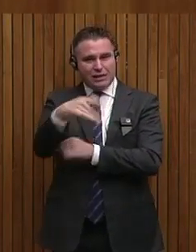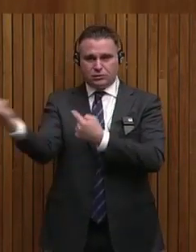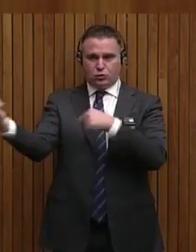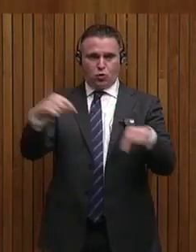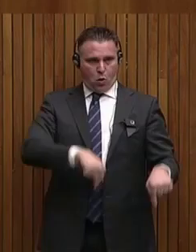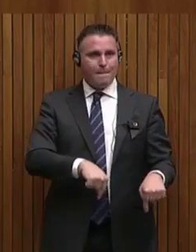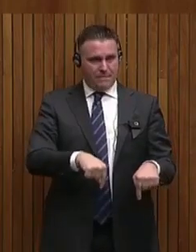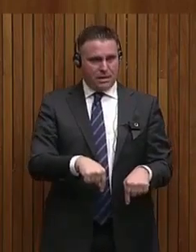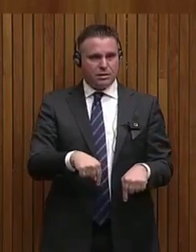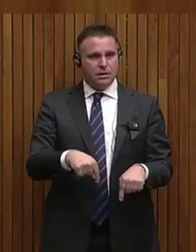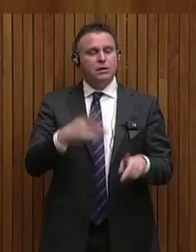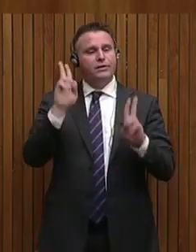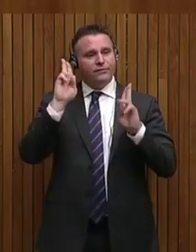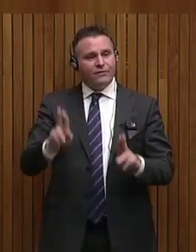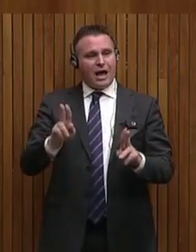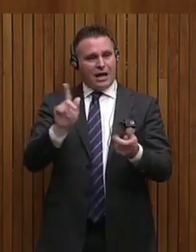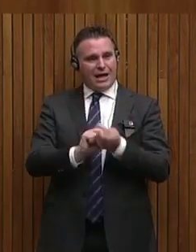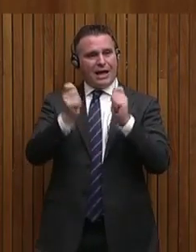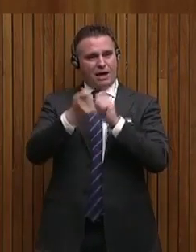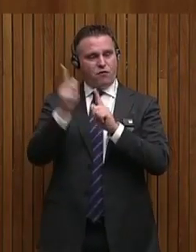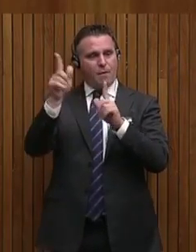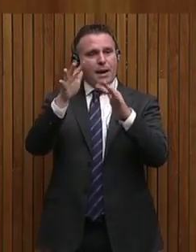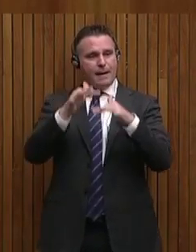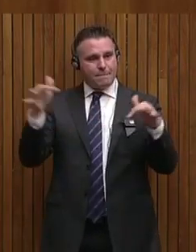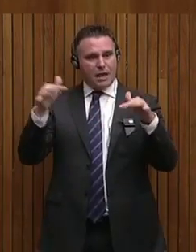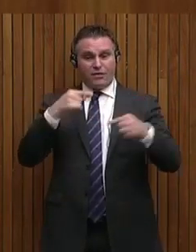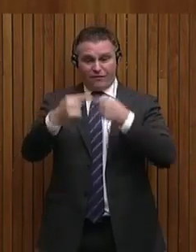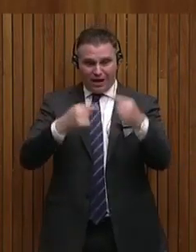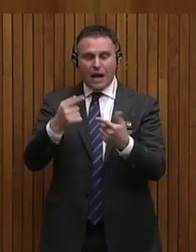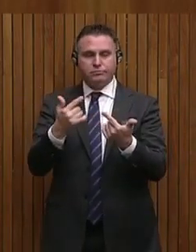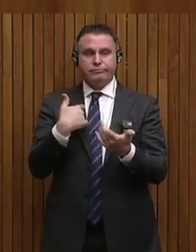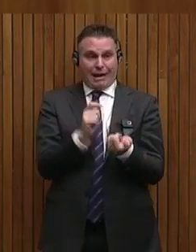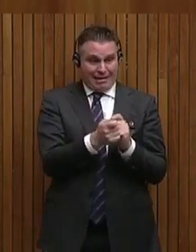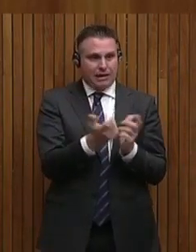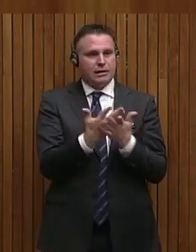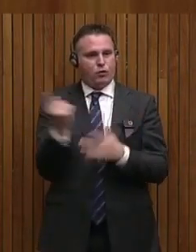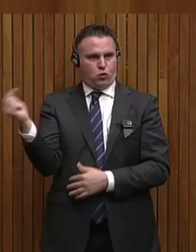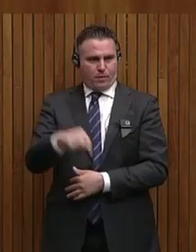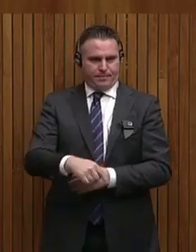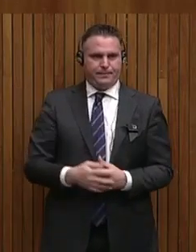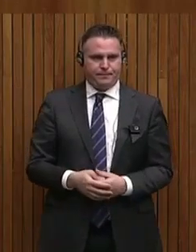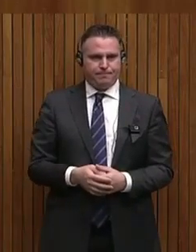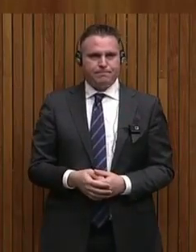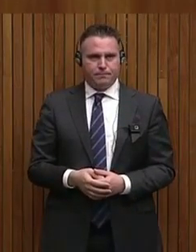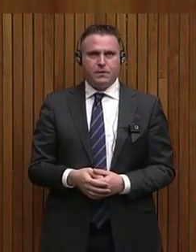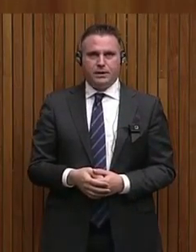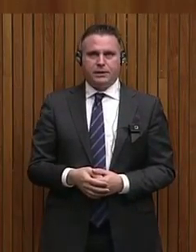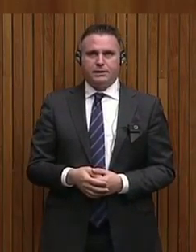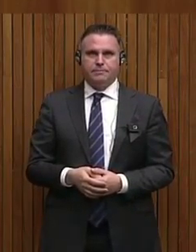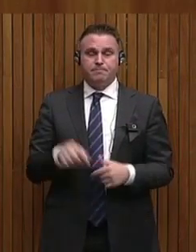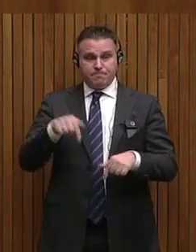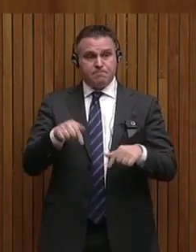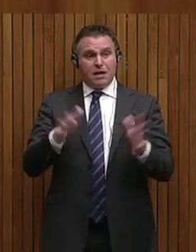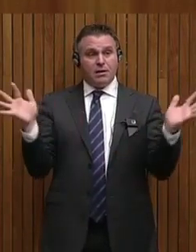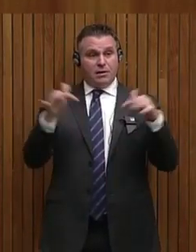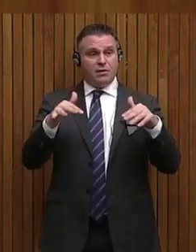Einer Ihrer Vorgänger, Herr Generalsekretär Dag Hammarskjöld, hat einmal gesagt, die Vereinten Nationen sind